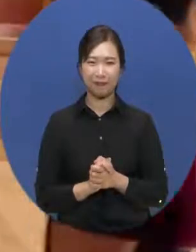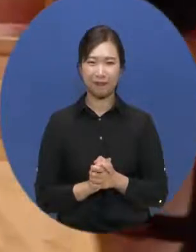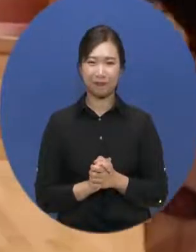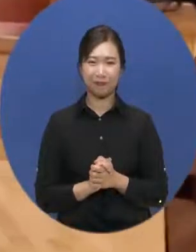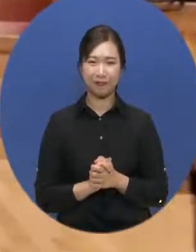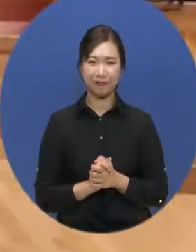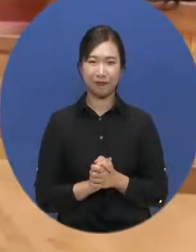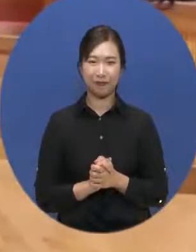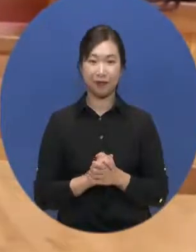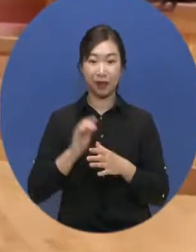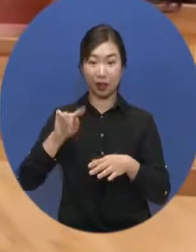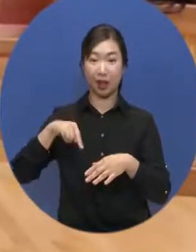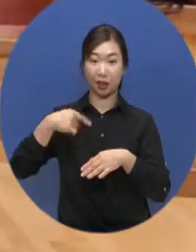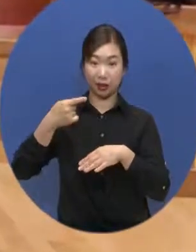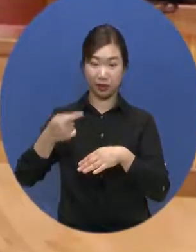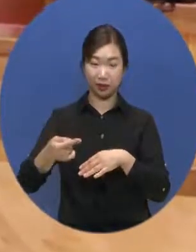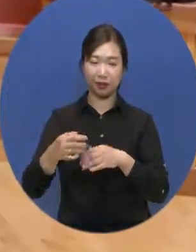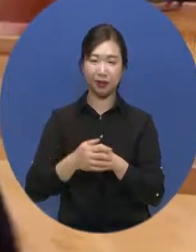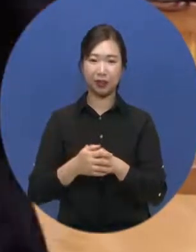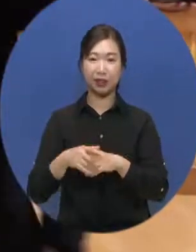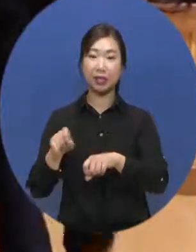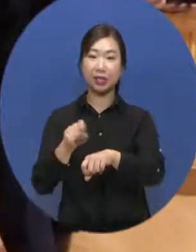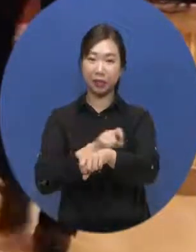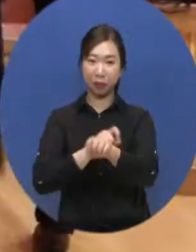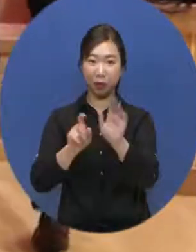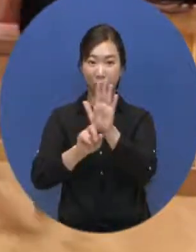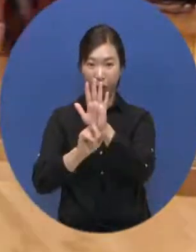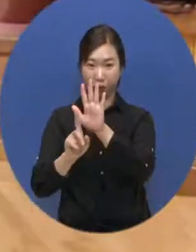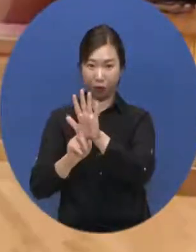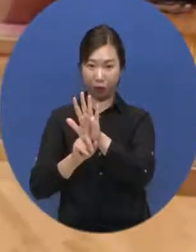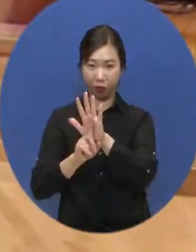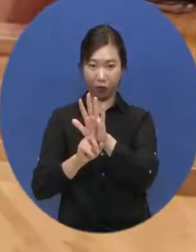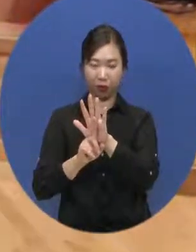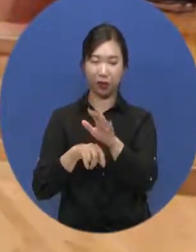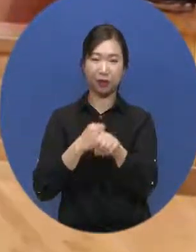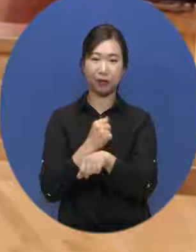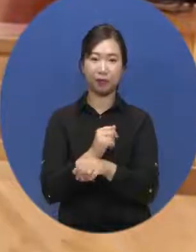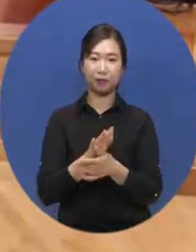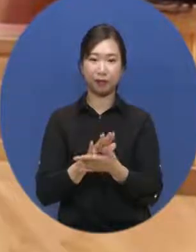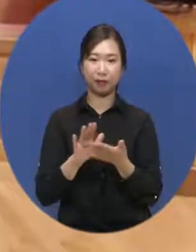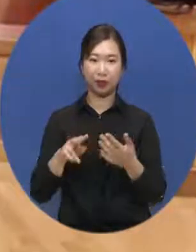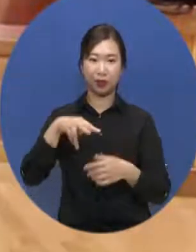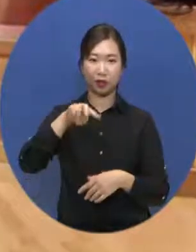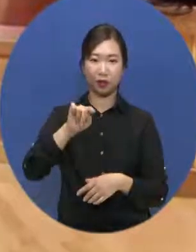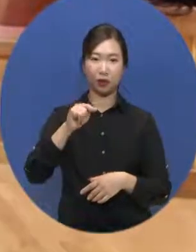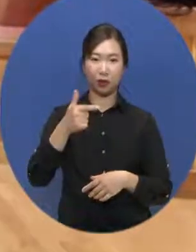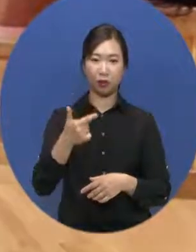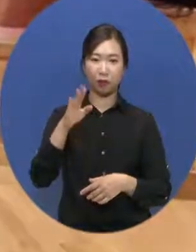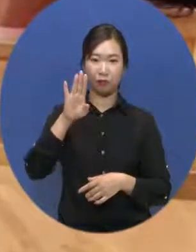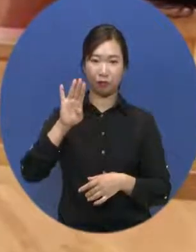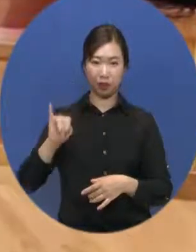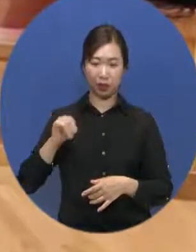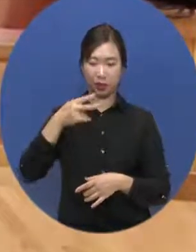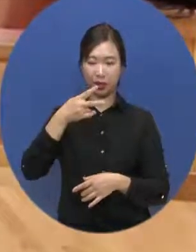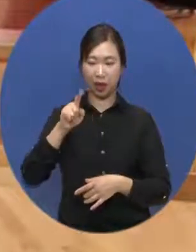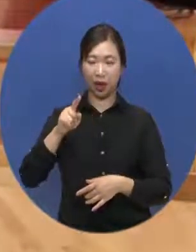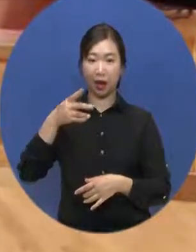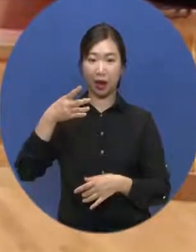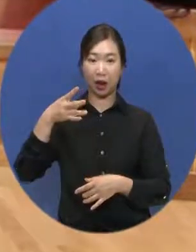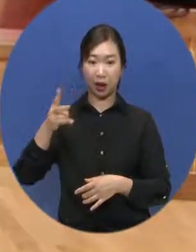예, 다음은 이제 특별 무대 순서가 이어질 겁니다. 예, 선비다래가 이어질 텐데요.